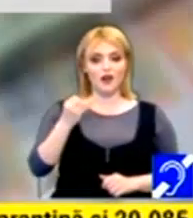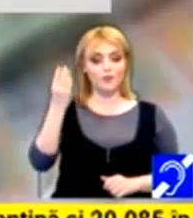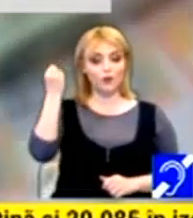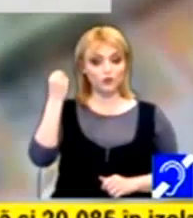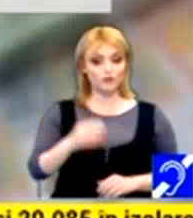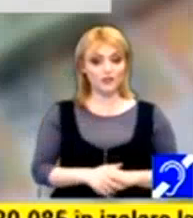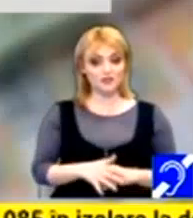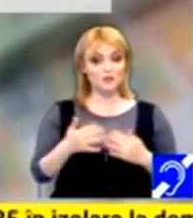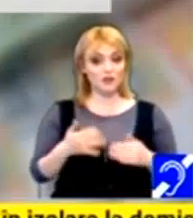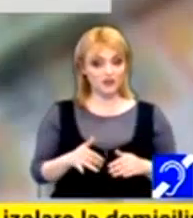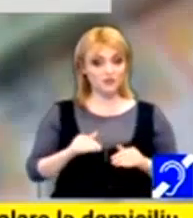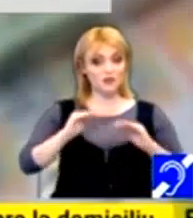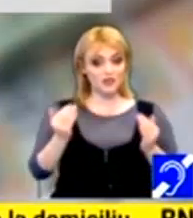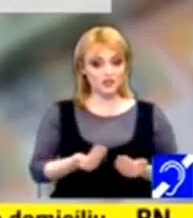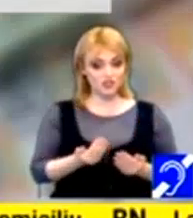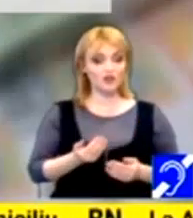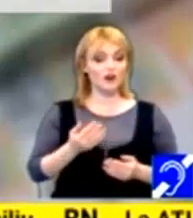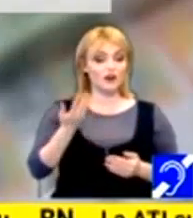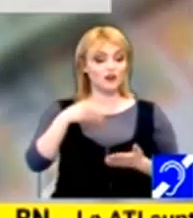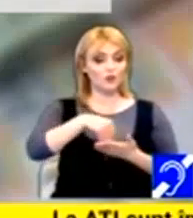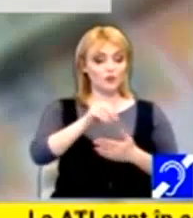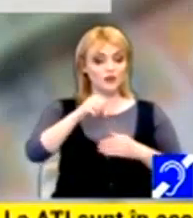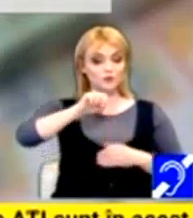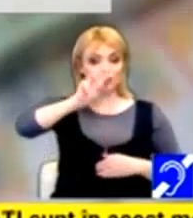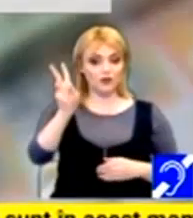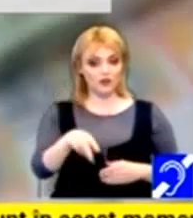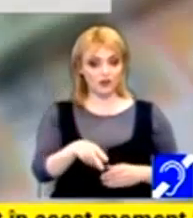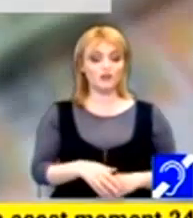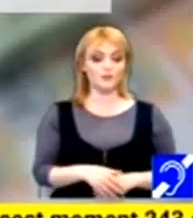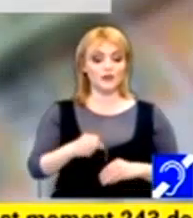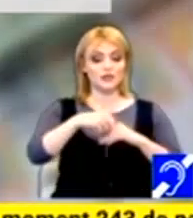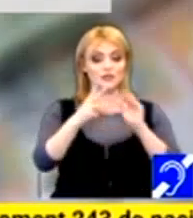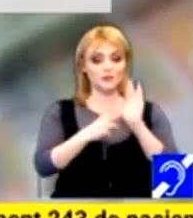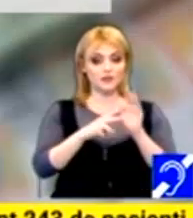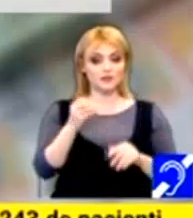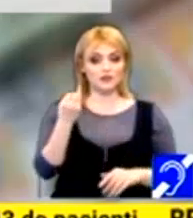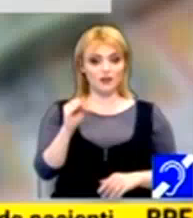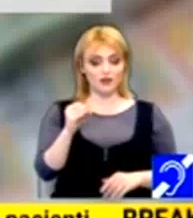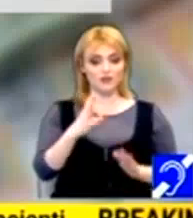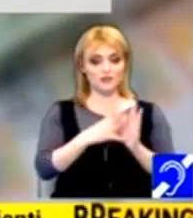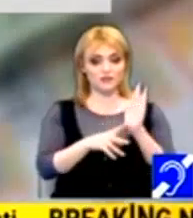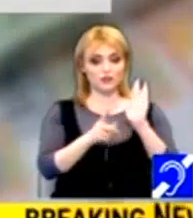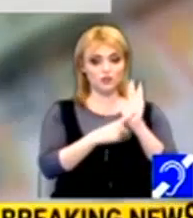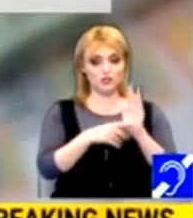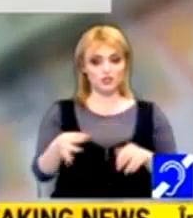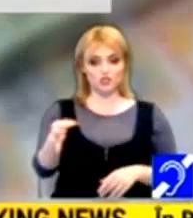moldovenesc pierde teren în fața principalelor valute de referință. Pentru mâine, Banca Națională a Moldovei a stabilit un curs oficial